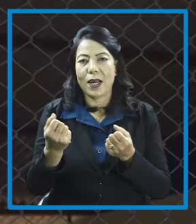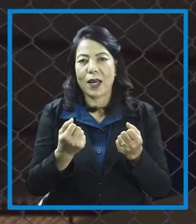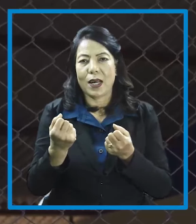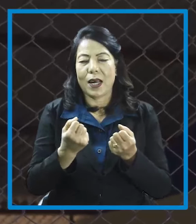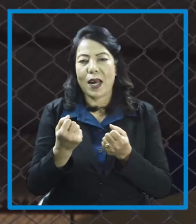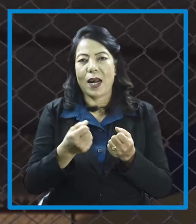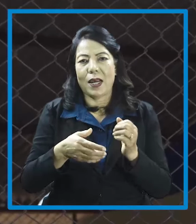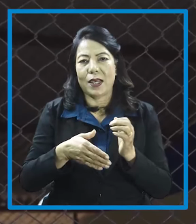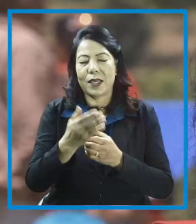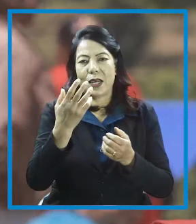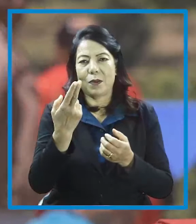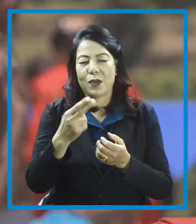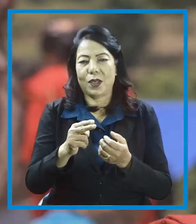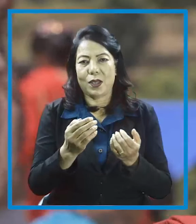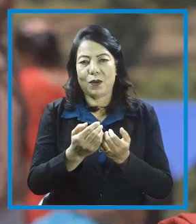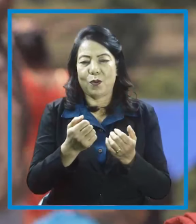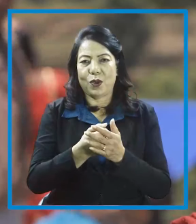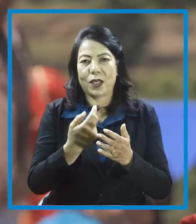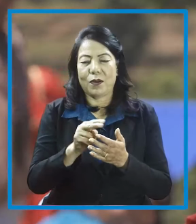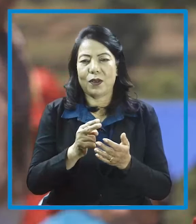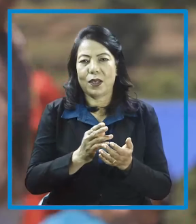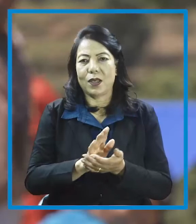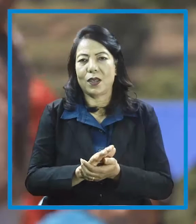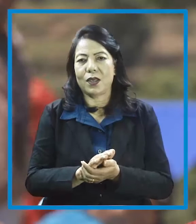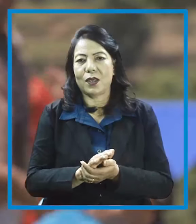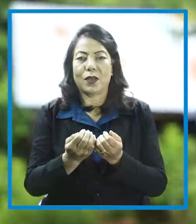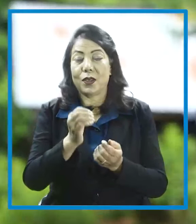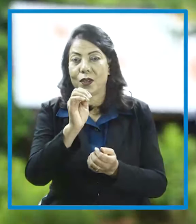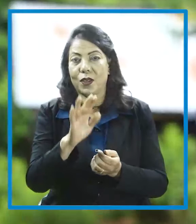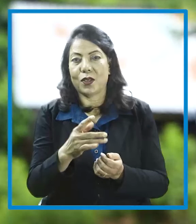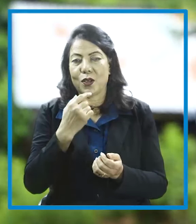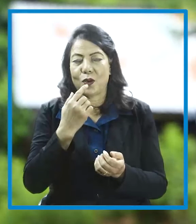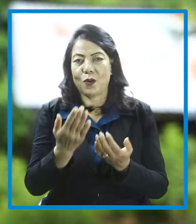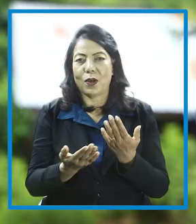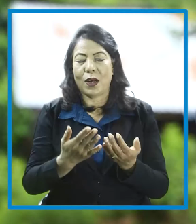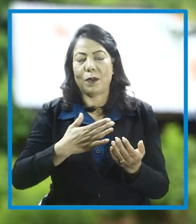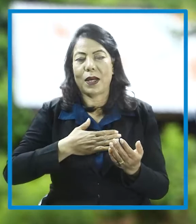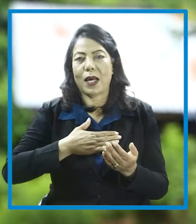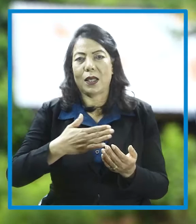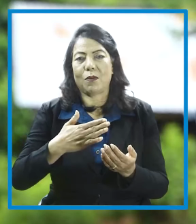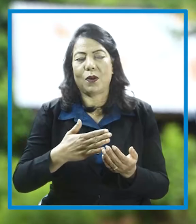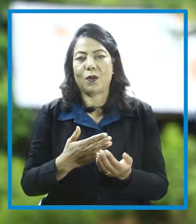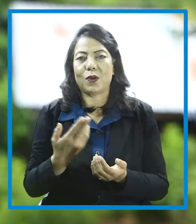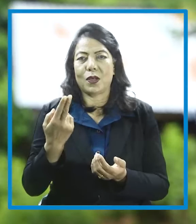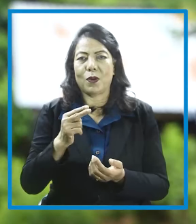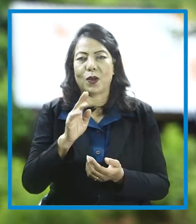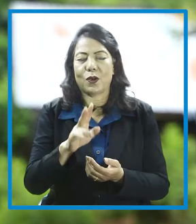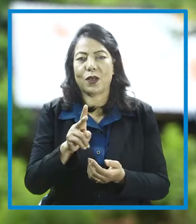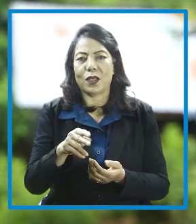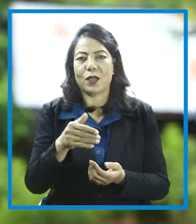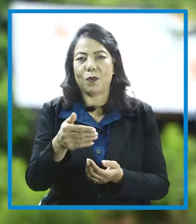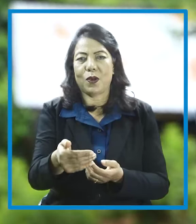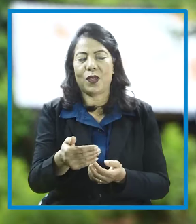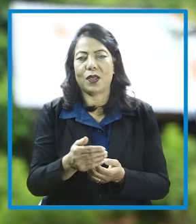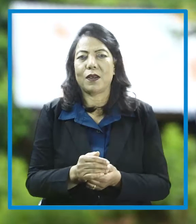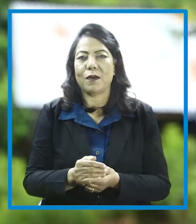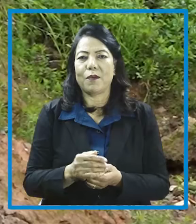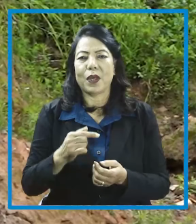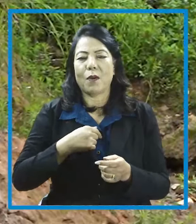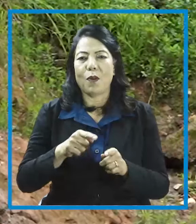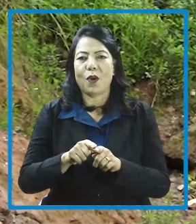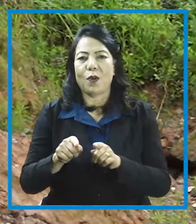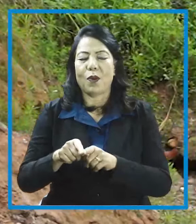हेर्नुहोस् गाडी हुल्ने चाहिँ कुरा गरिसकेको छ व्यापारले। हेर्नु महिलाले पनि केही गर्न सक्छ होला भने मेरो